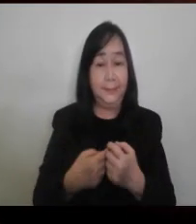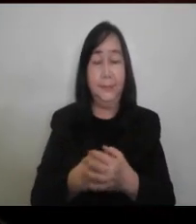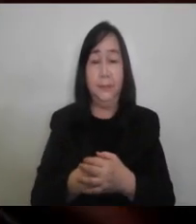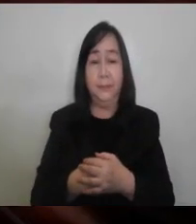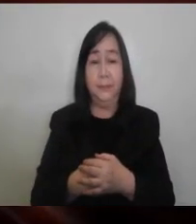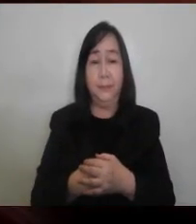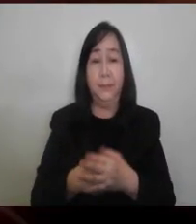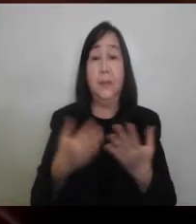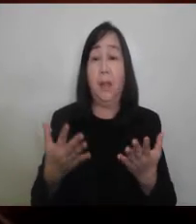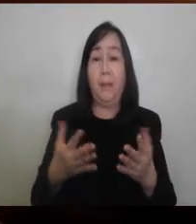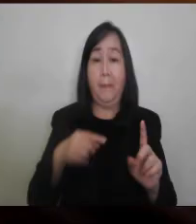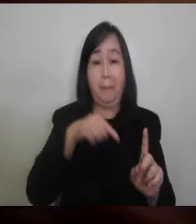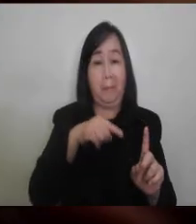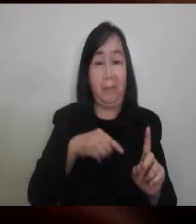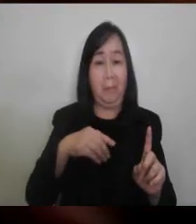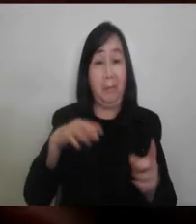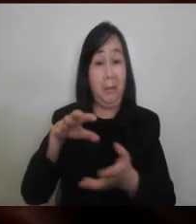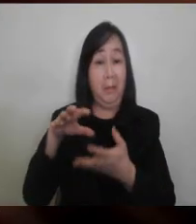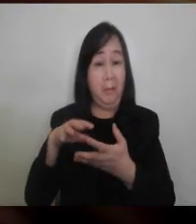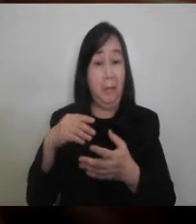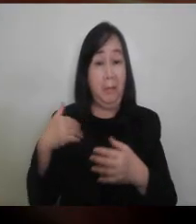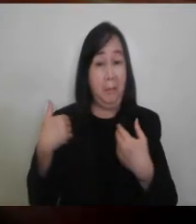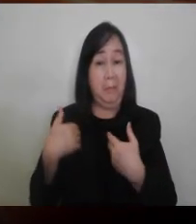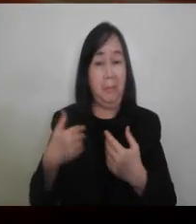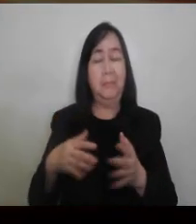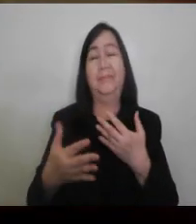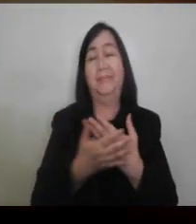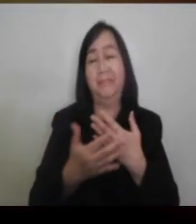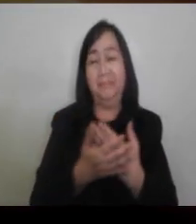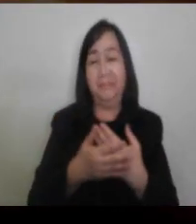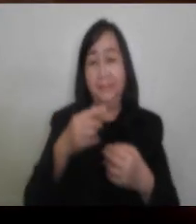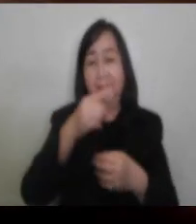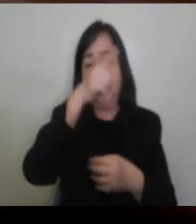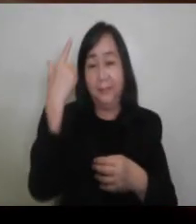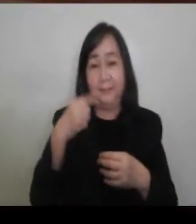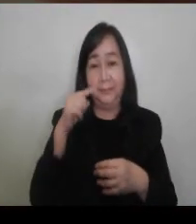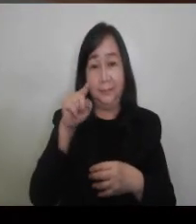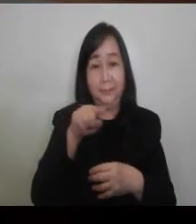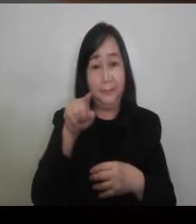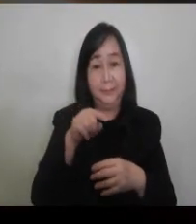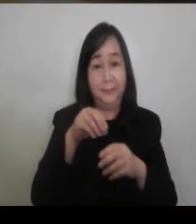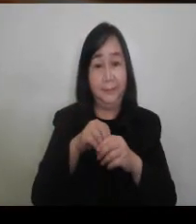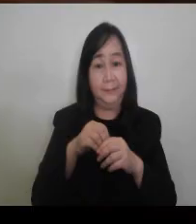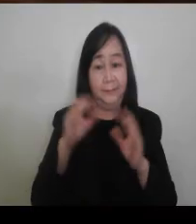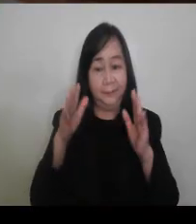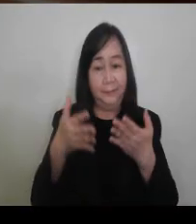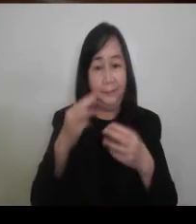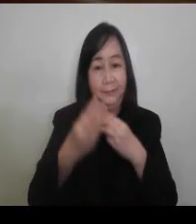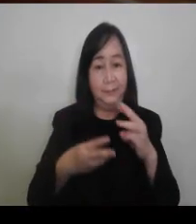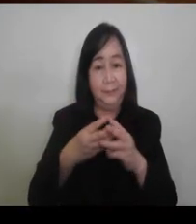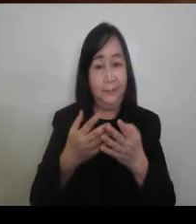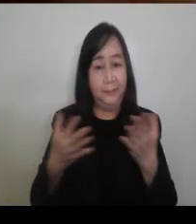kasalanan. Ang binatang mayaman ay masyadong malapit sa black hole ng materialismong ito,